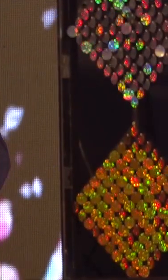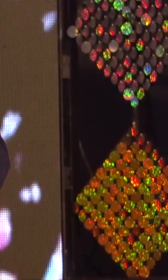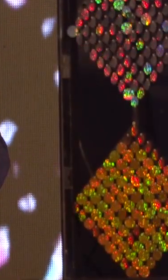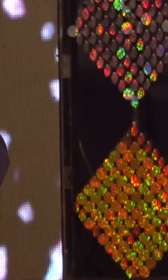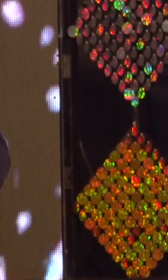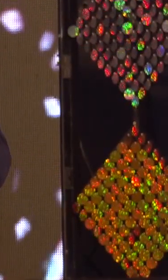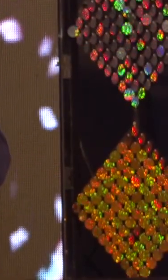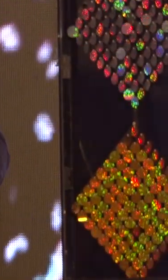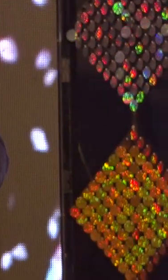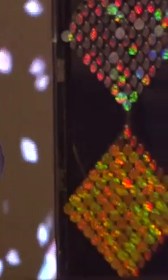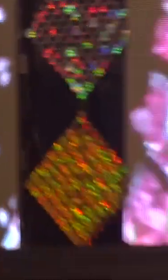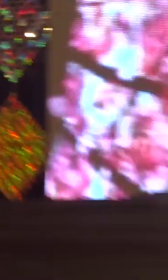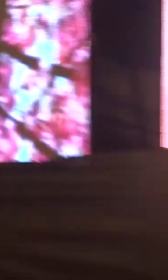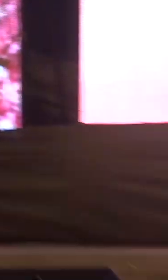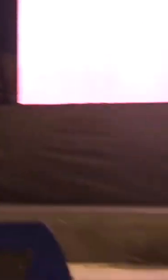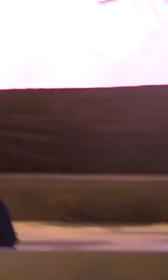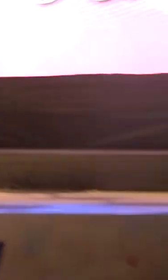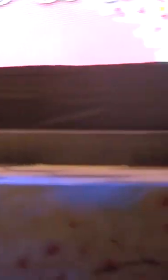개막을 선언합니다.